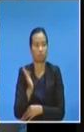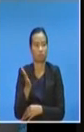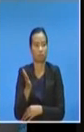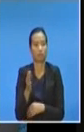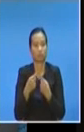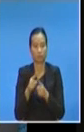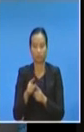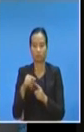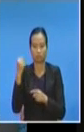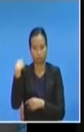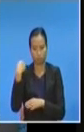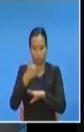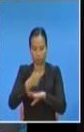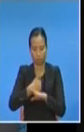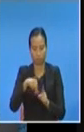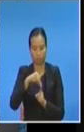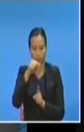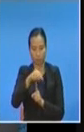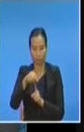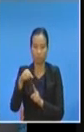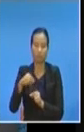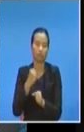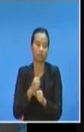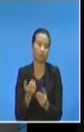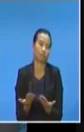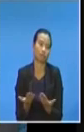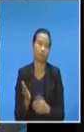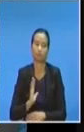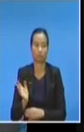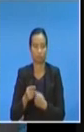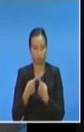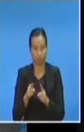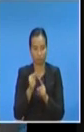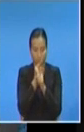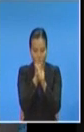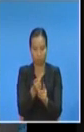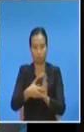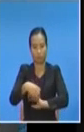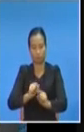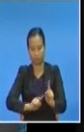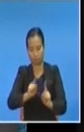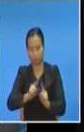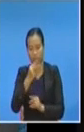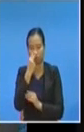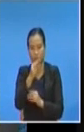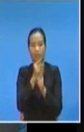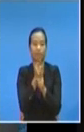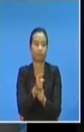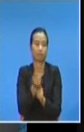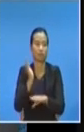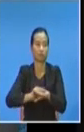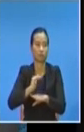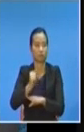คภูมิใจในการปฏิบัติหน้าที่ของตนนี่คือร่างรัฐธรรมนูญที่บัญญัติไว้นอกจากนั้นในมาตรา260ก็ยังกำ